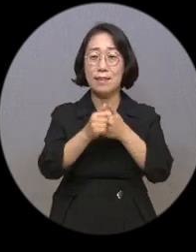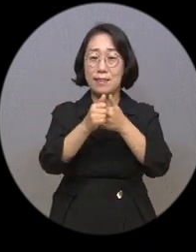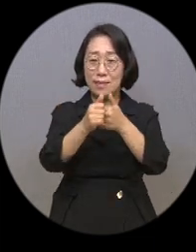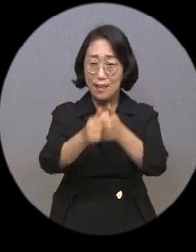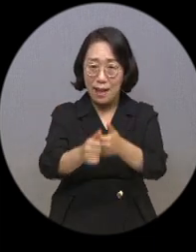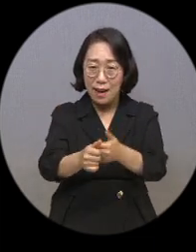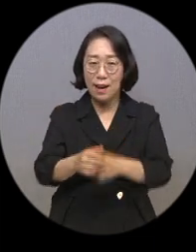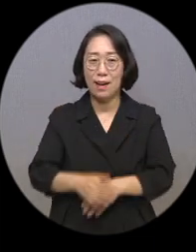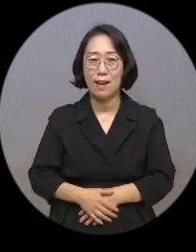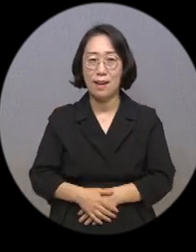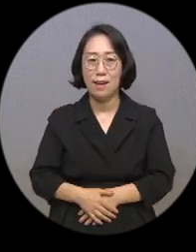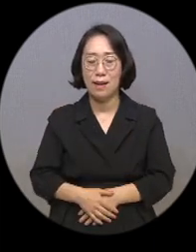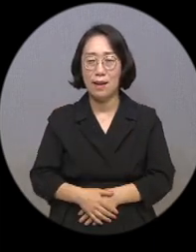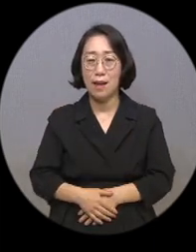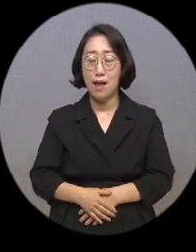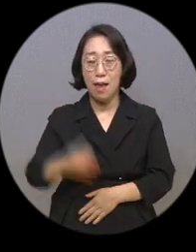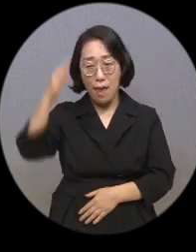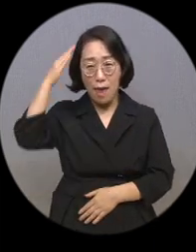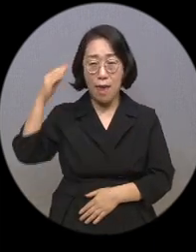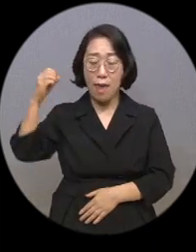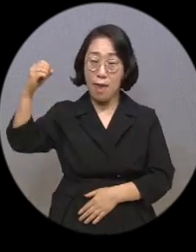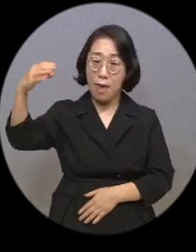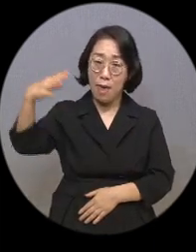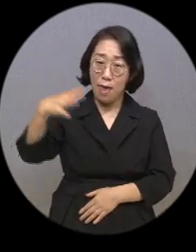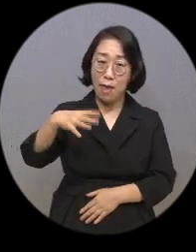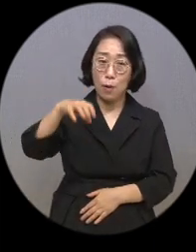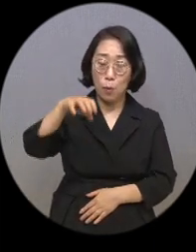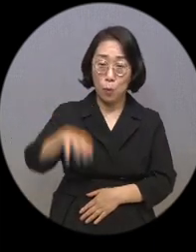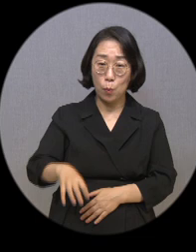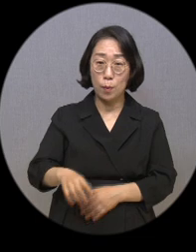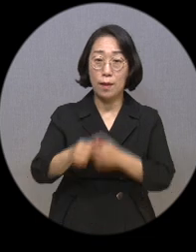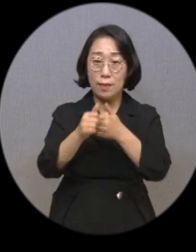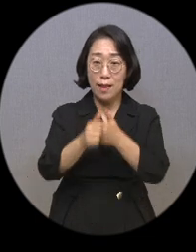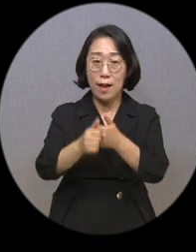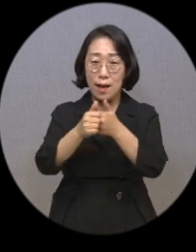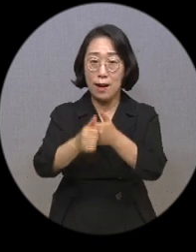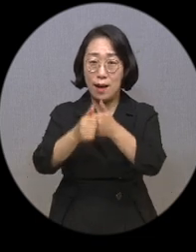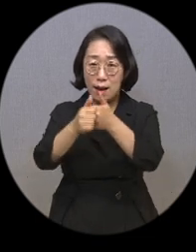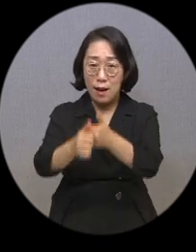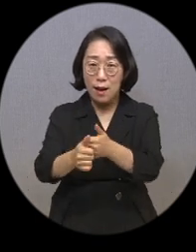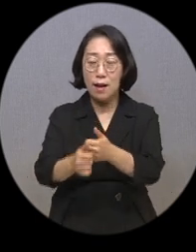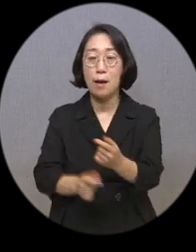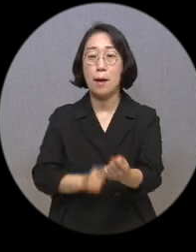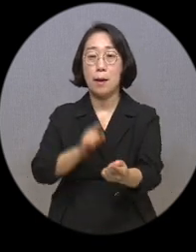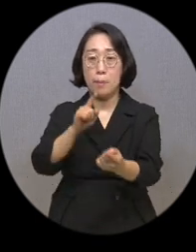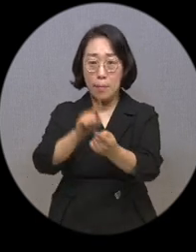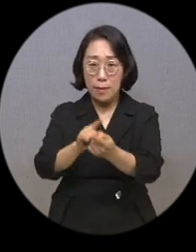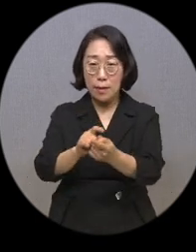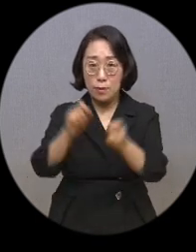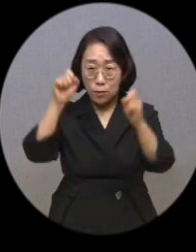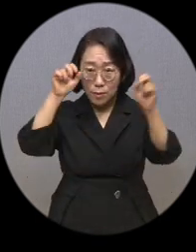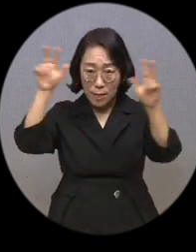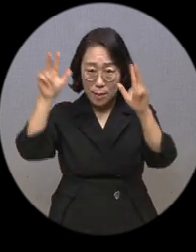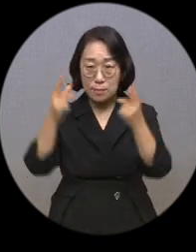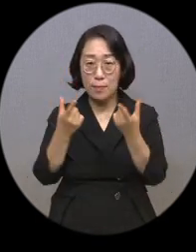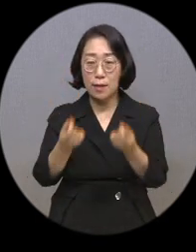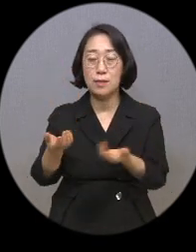사슴을 따라 양지로 사슴을 따라 사슴을 만나면 사슴과 놀고